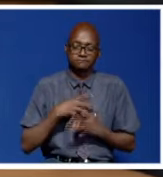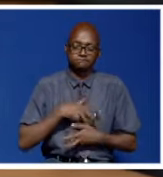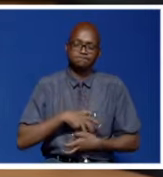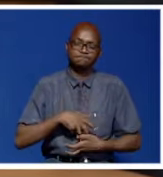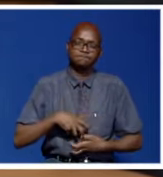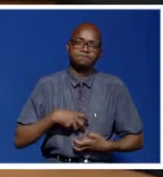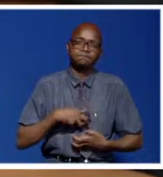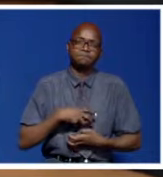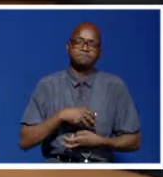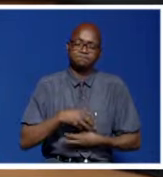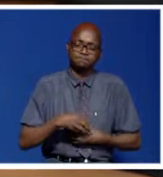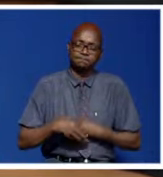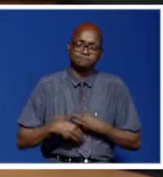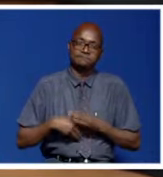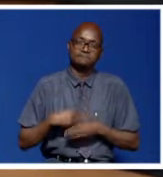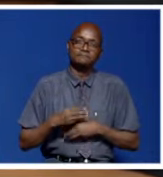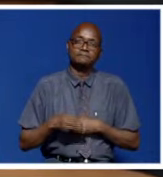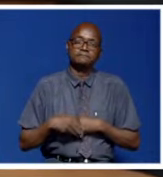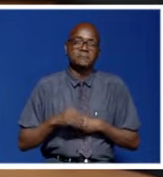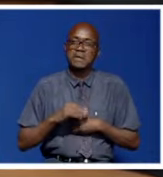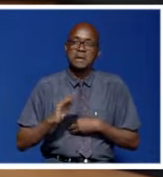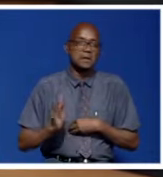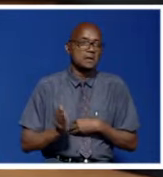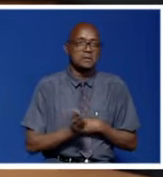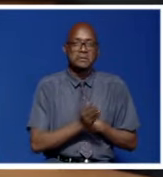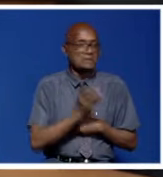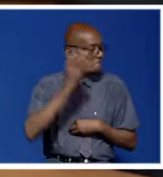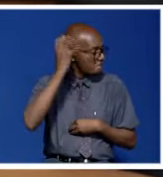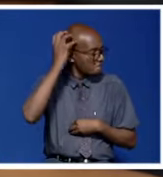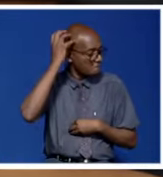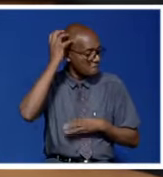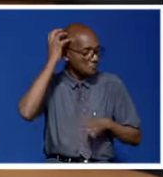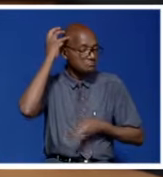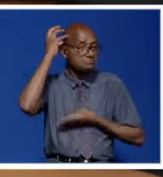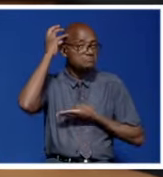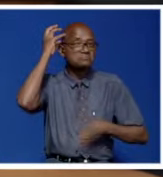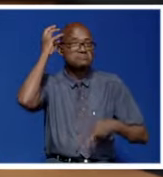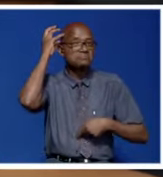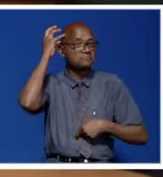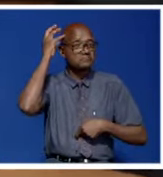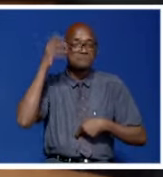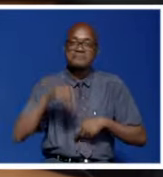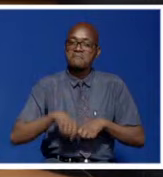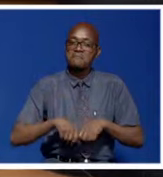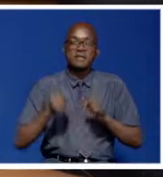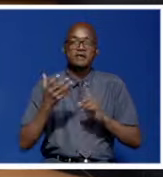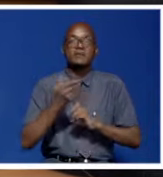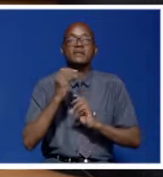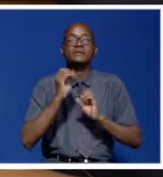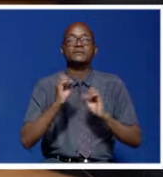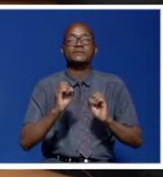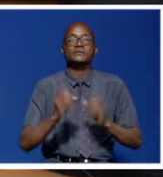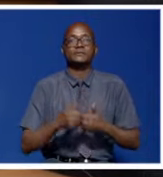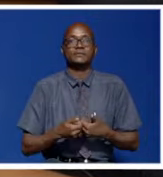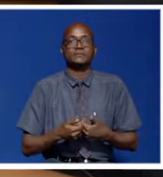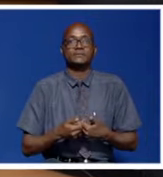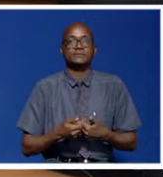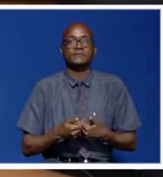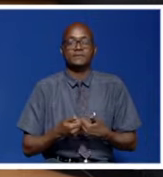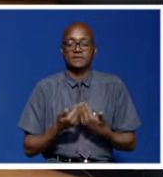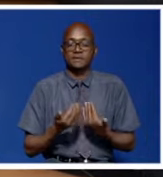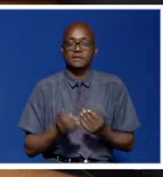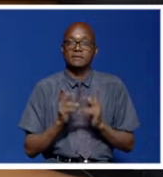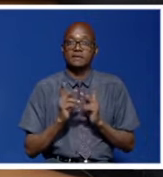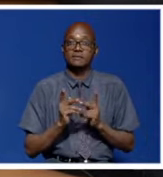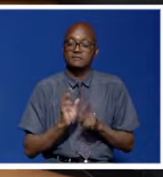inaendelea kuchakata, mtu anarudi hamna tena lile fuvu, lakini sio kwamba anapata madhara yoyote, hapana. Kwa sasa kama